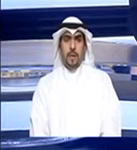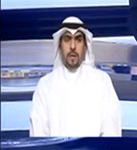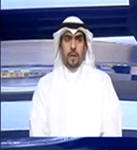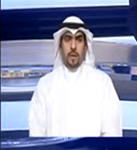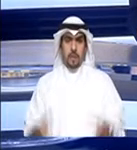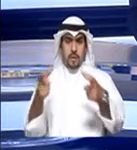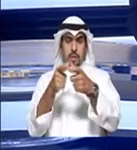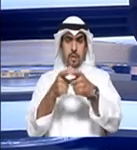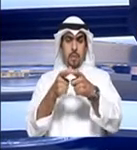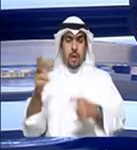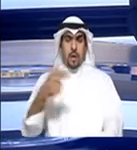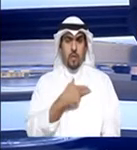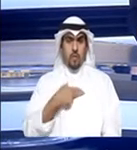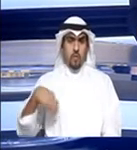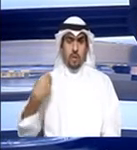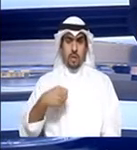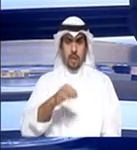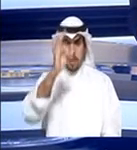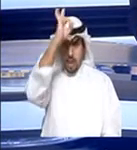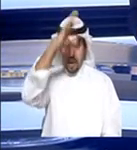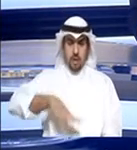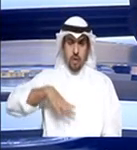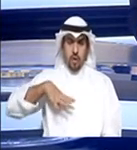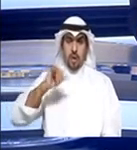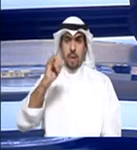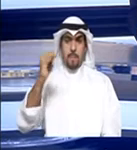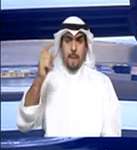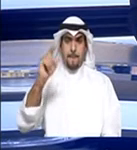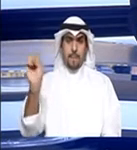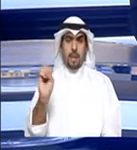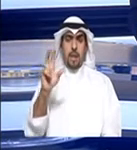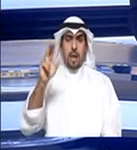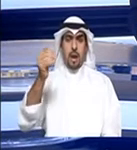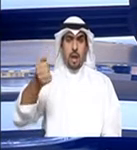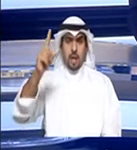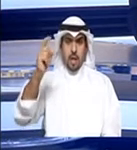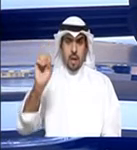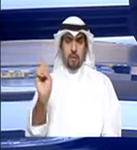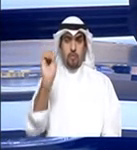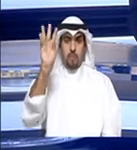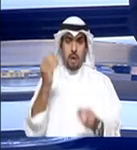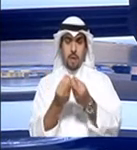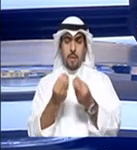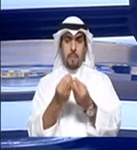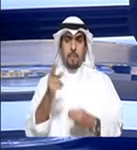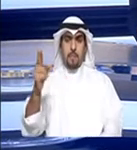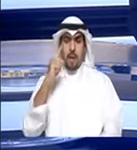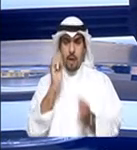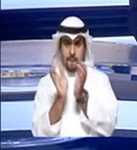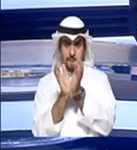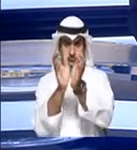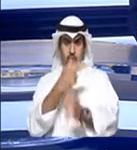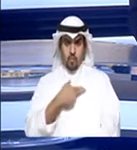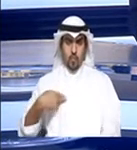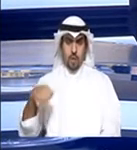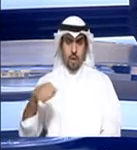اجتمع نائب رئيس مجلس الوزراء ووزير الداخلية الشيخ محمد الخالد الحمد الصباح اليوم مع فريق وزارة الداخلية المشارك في